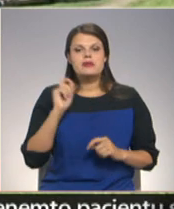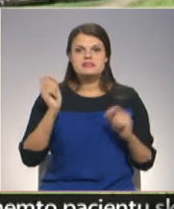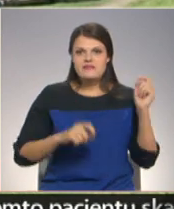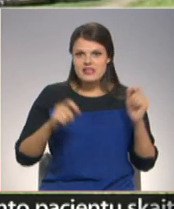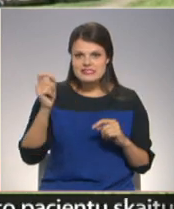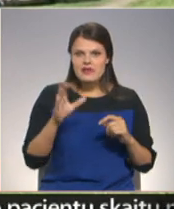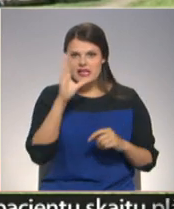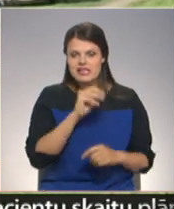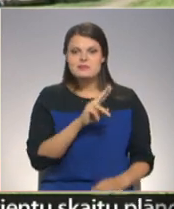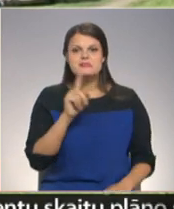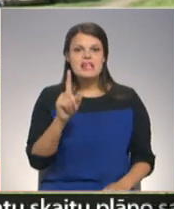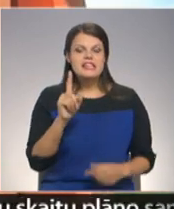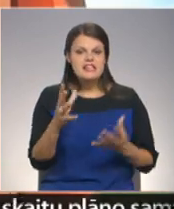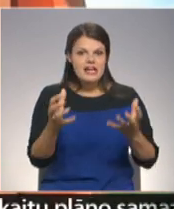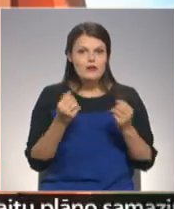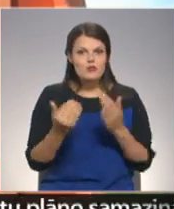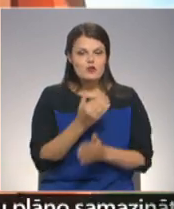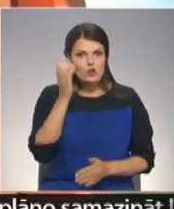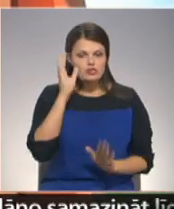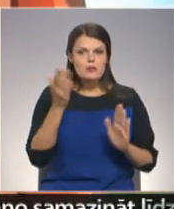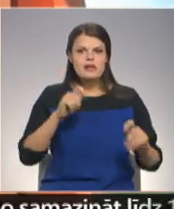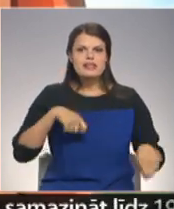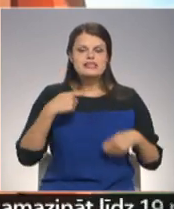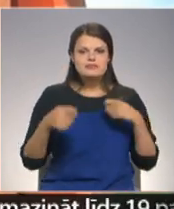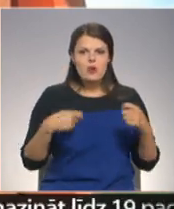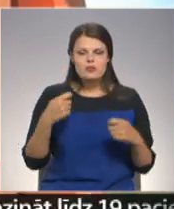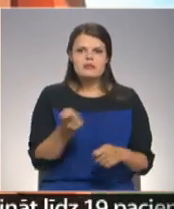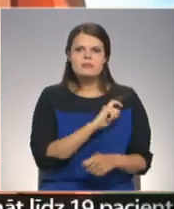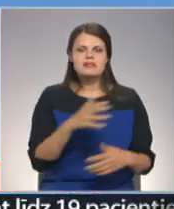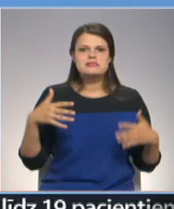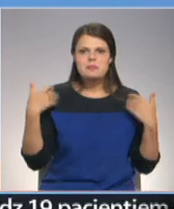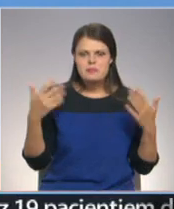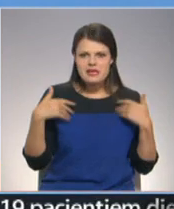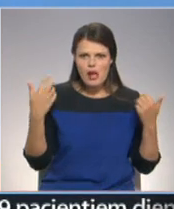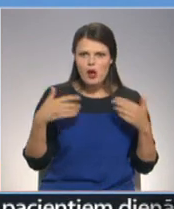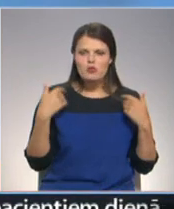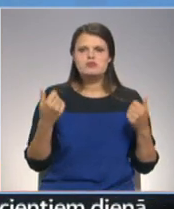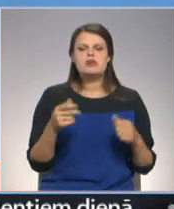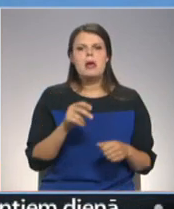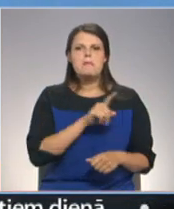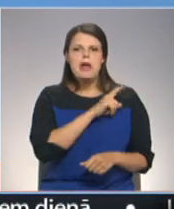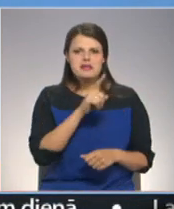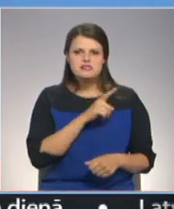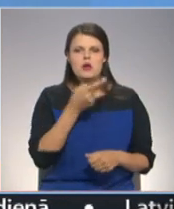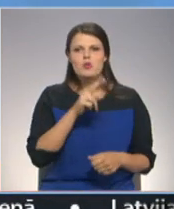pēriens iespējams ne tikai iegūt jaunas zināšanas, bet arī baudīt pirts priekus gan pirts meisteru un citu speciālistu vadībā,